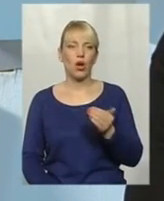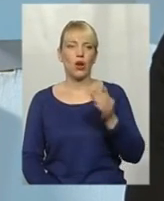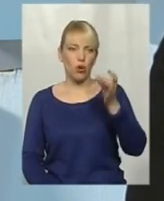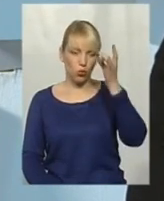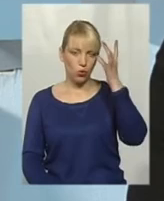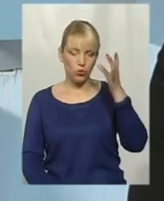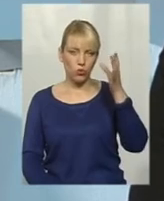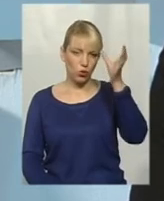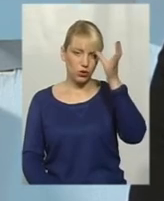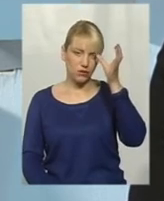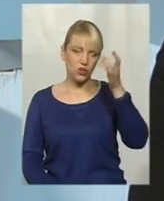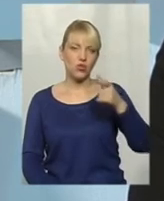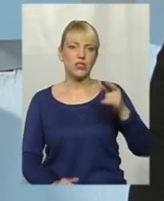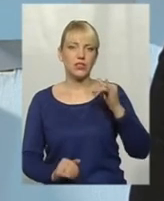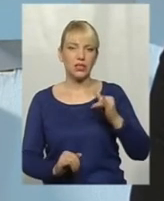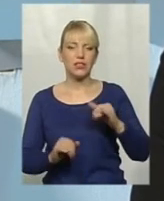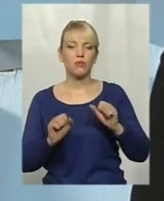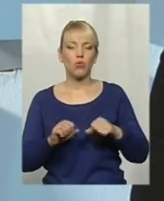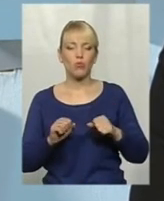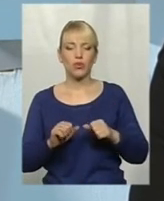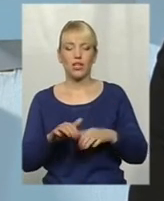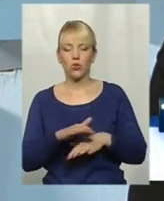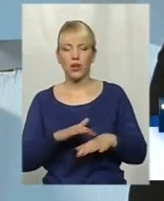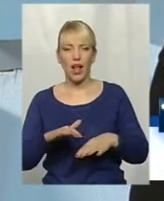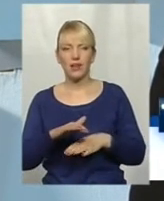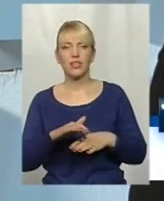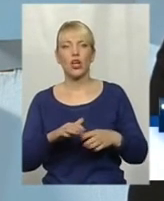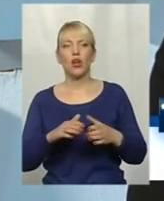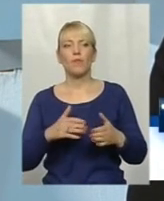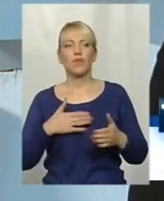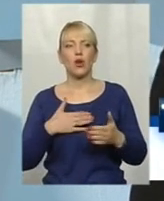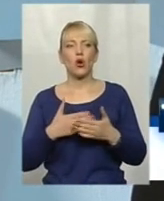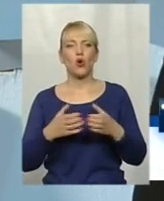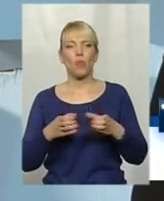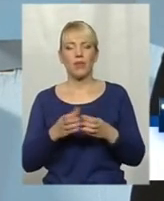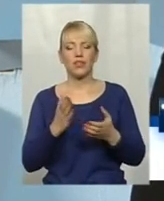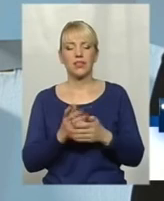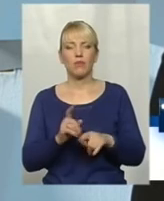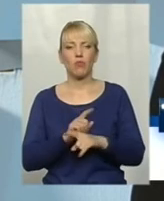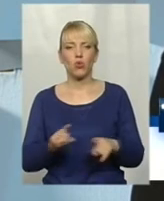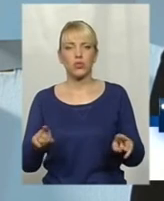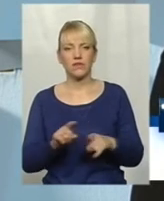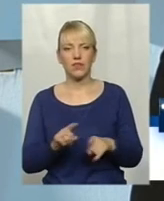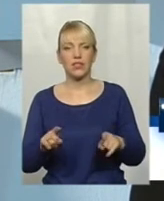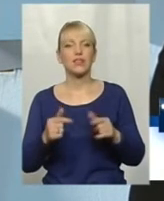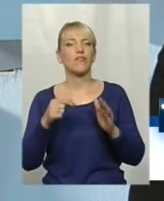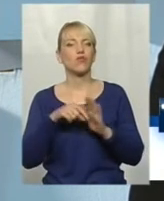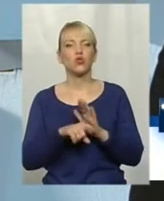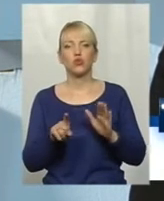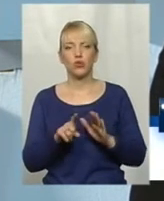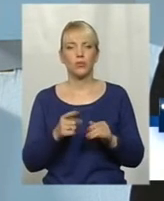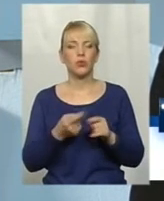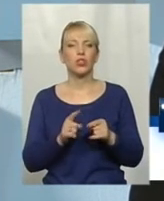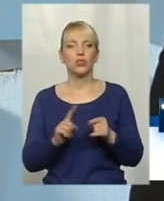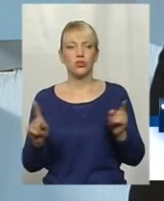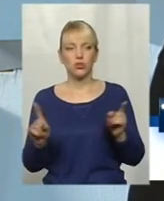посилення правової спроможності територіальних громад здійснюється активне правопросвітництво. В чому воно полягає? Це